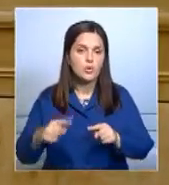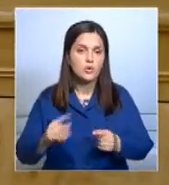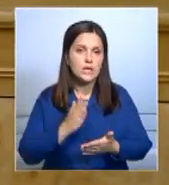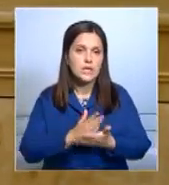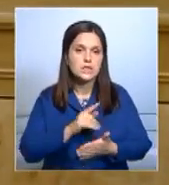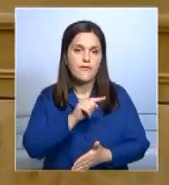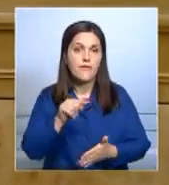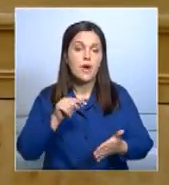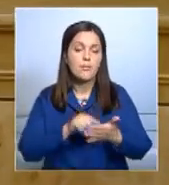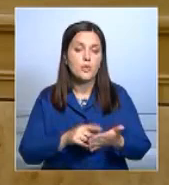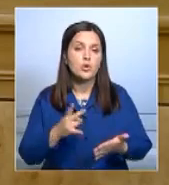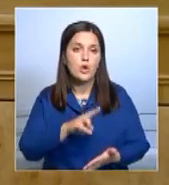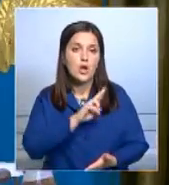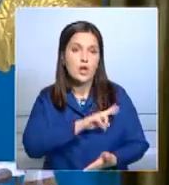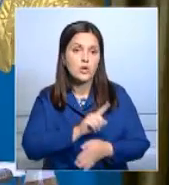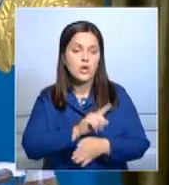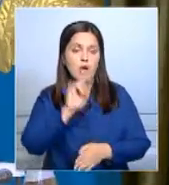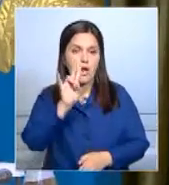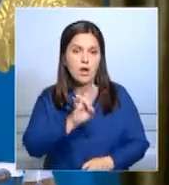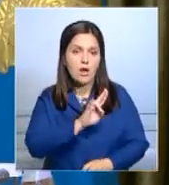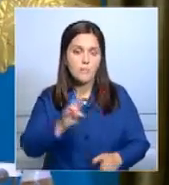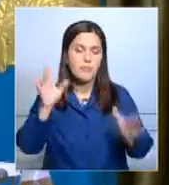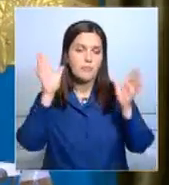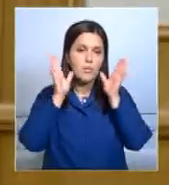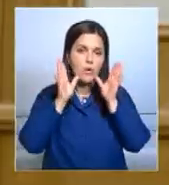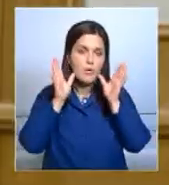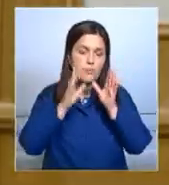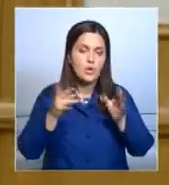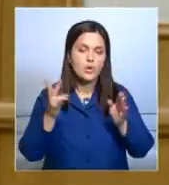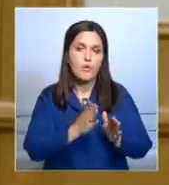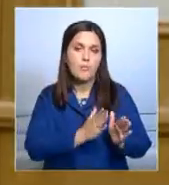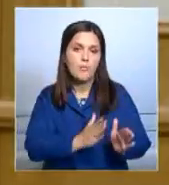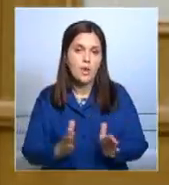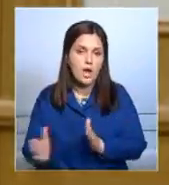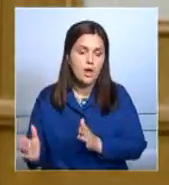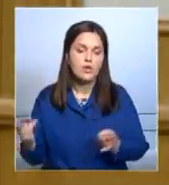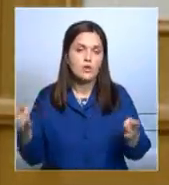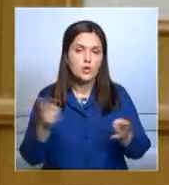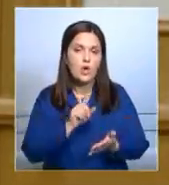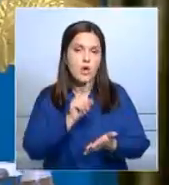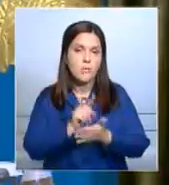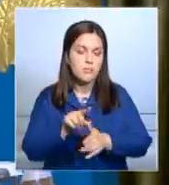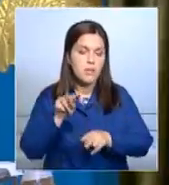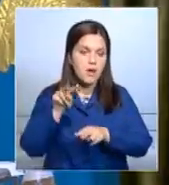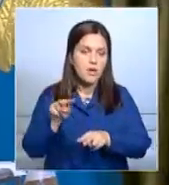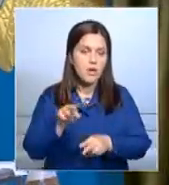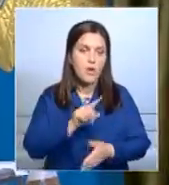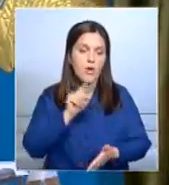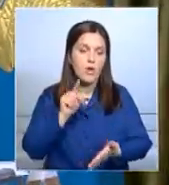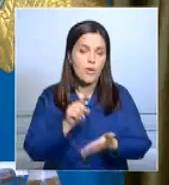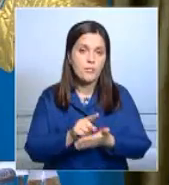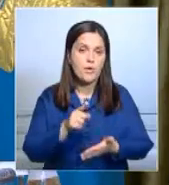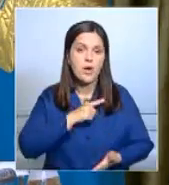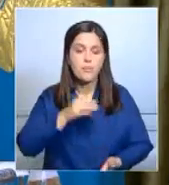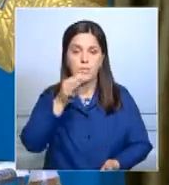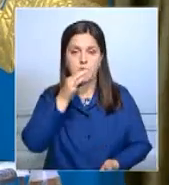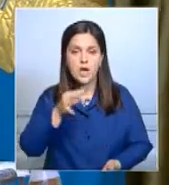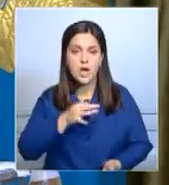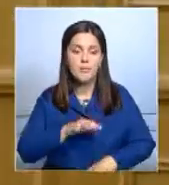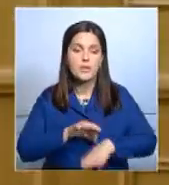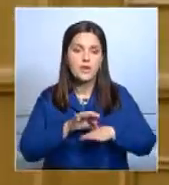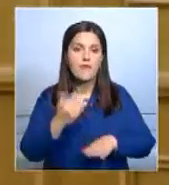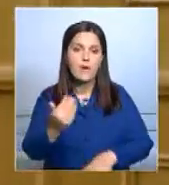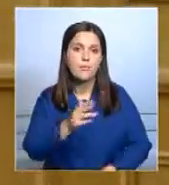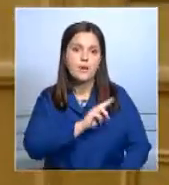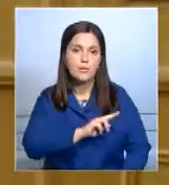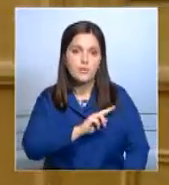вопросы. Нужно поработать и в религиозной сфере, которая также касается деятельности министерства. Поэтому я хочу, чтобы вы доложили о проводимой вами работе.